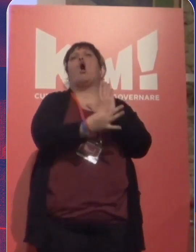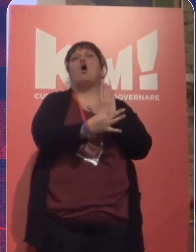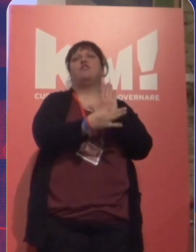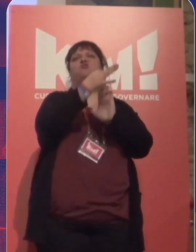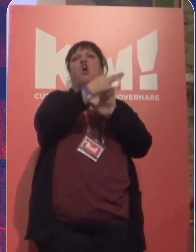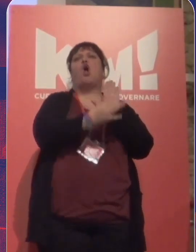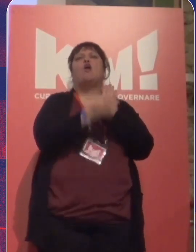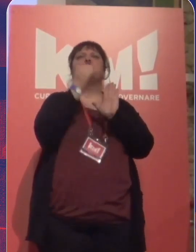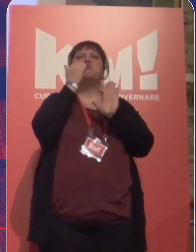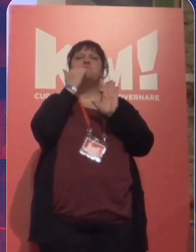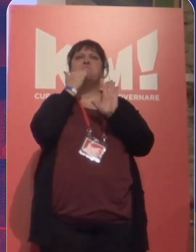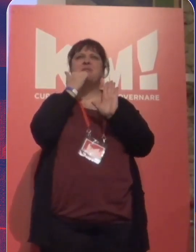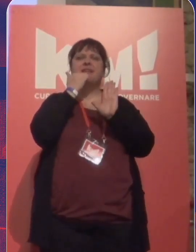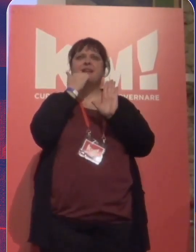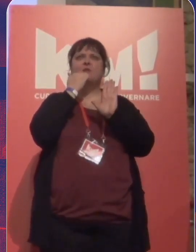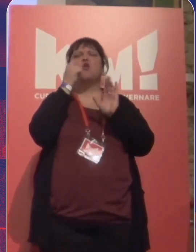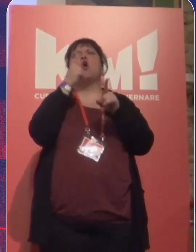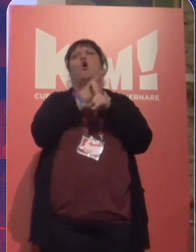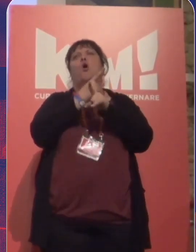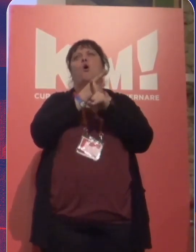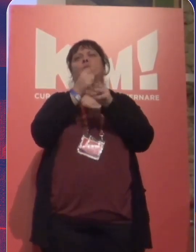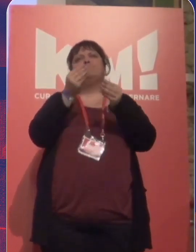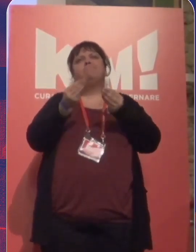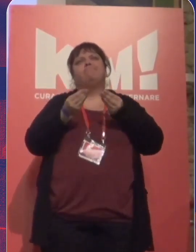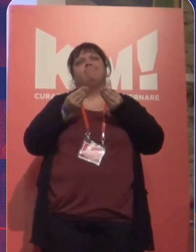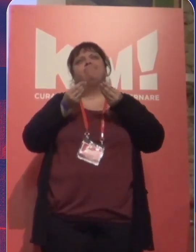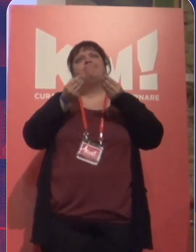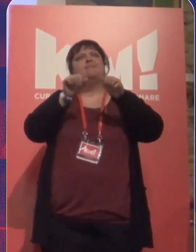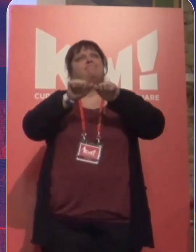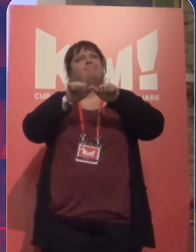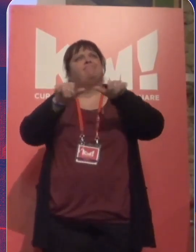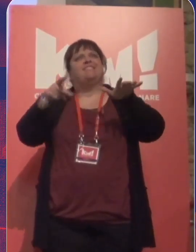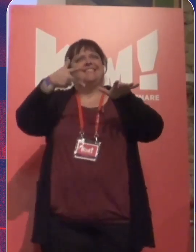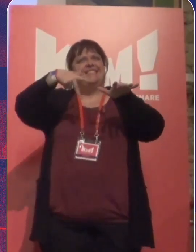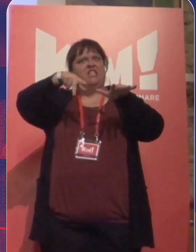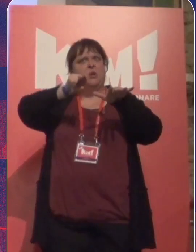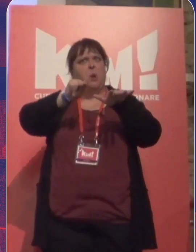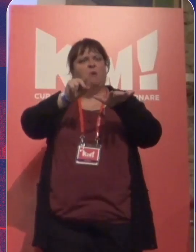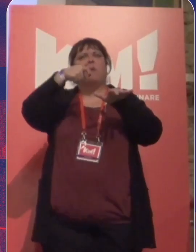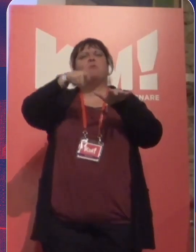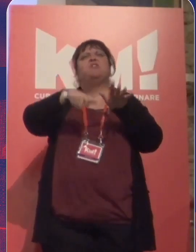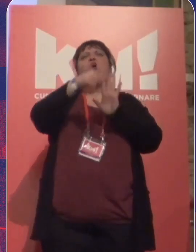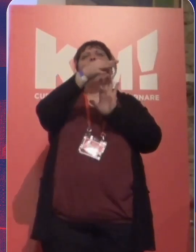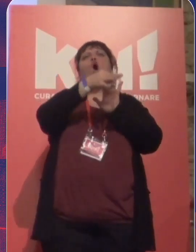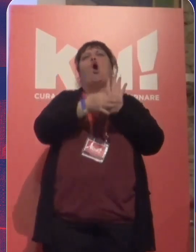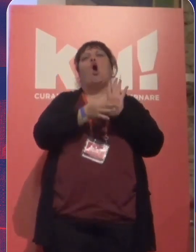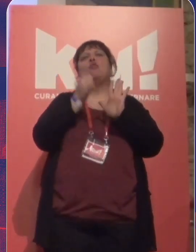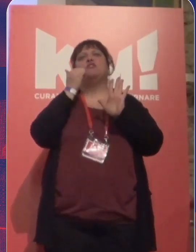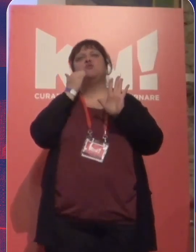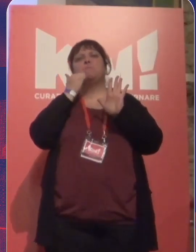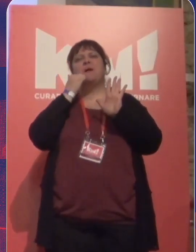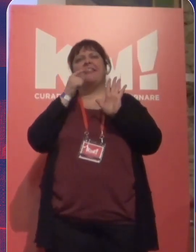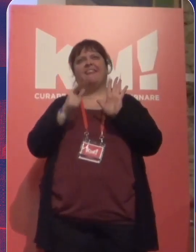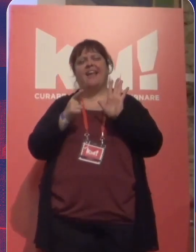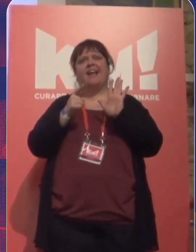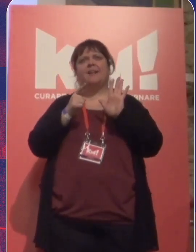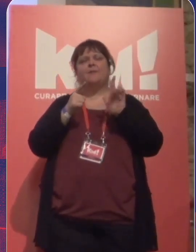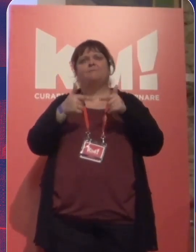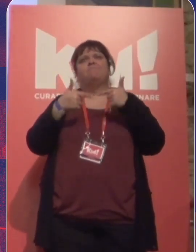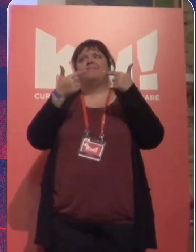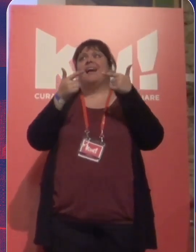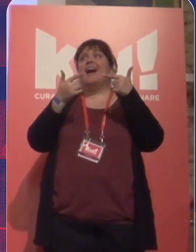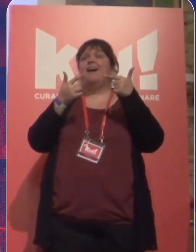l'altro affidabile per appunto bonificare il luogo dell'altro da questa